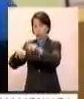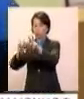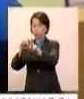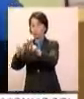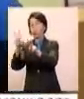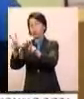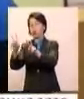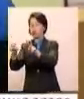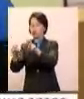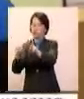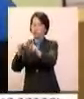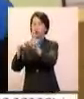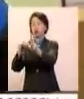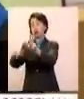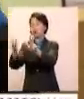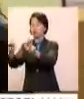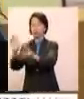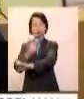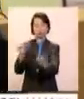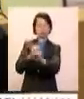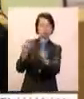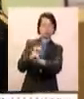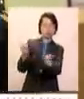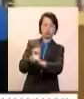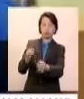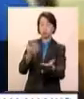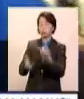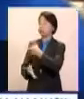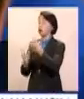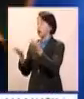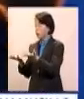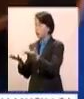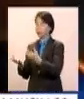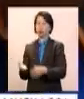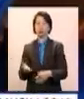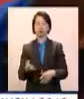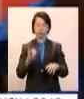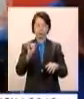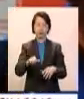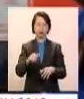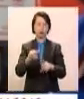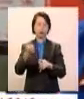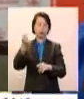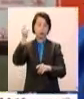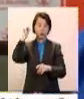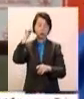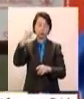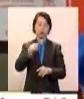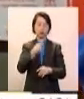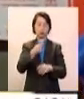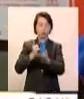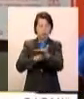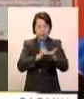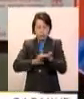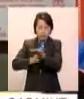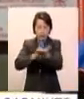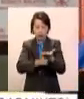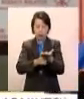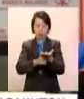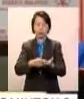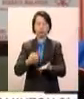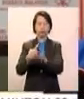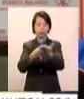UMNO 3.0. Mungkin Tuan boleh komen mengenai hal ini. Baik, dalam usul yang tadi kita bahaskan, di mana